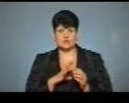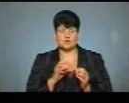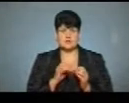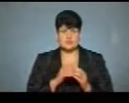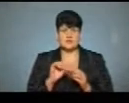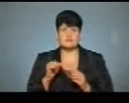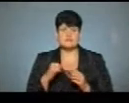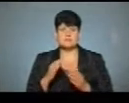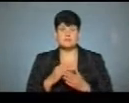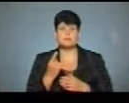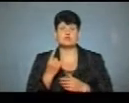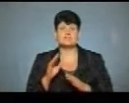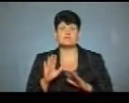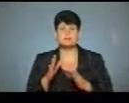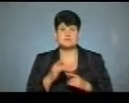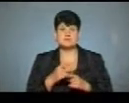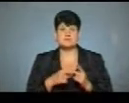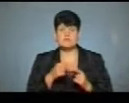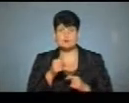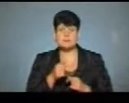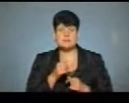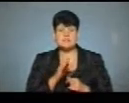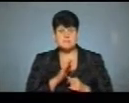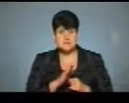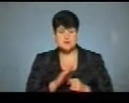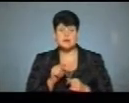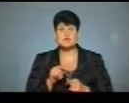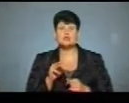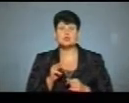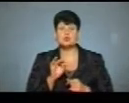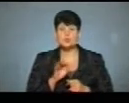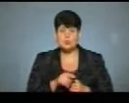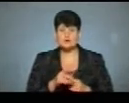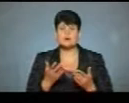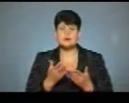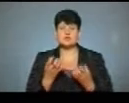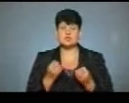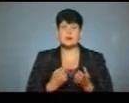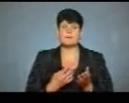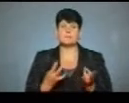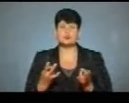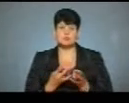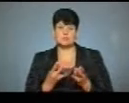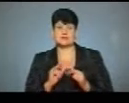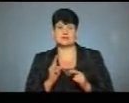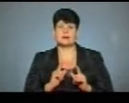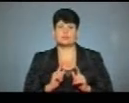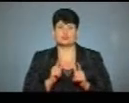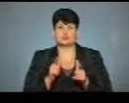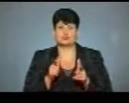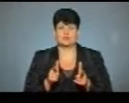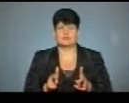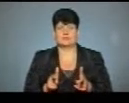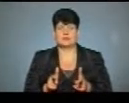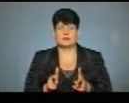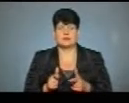серпні ми маємо тільки один випадок за пів місяця, і то ще який потребує, дитина поступила в катаральному